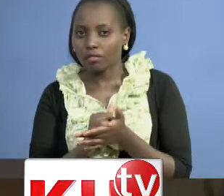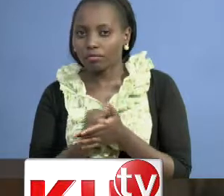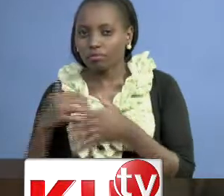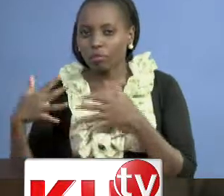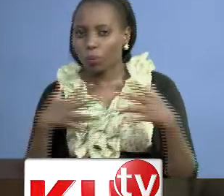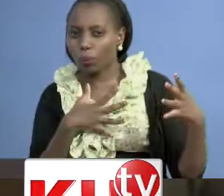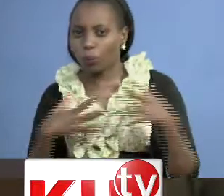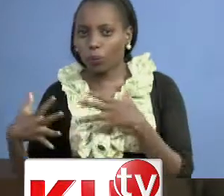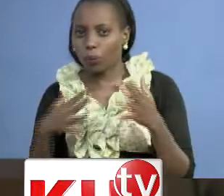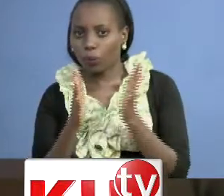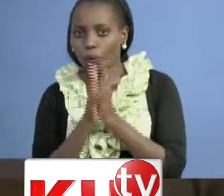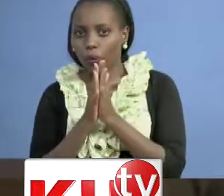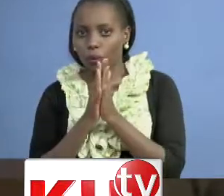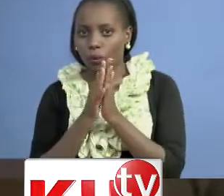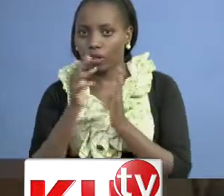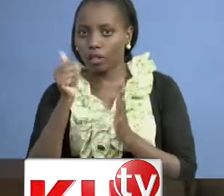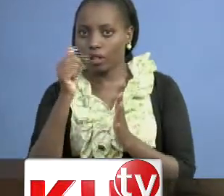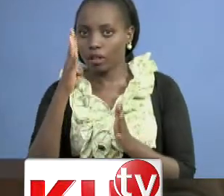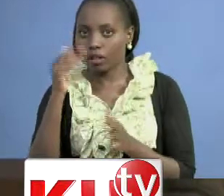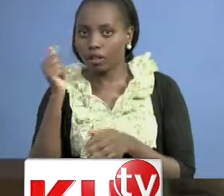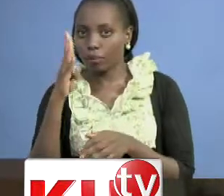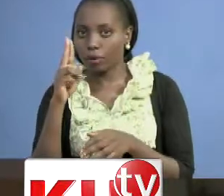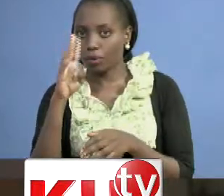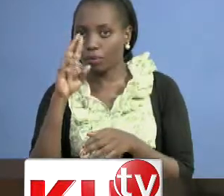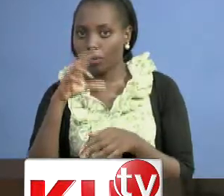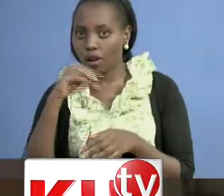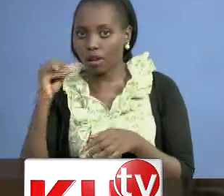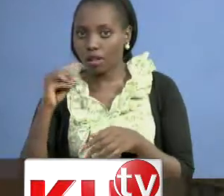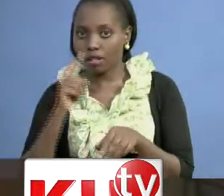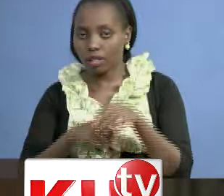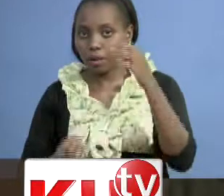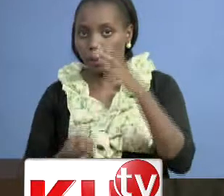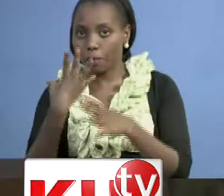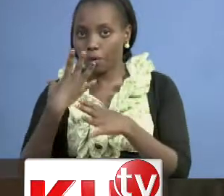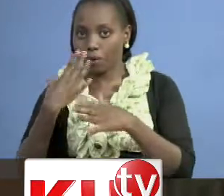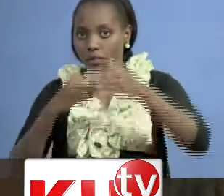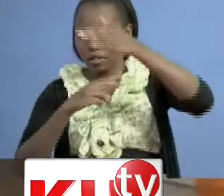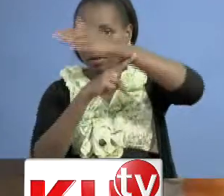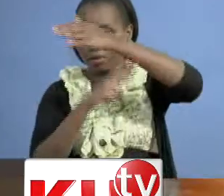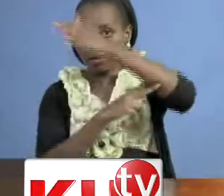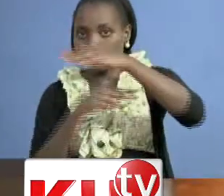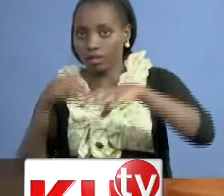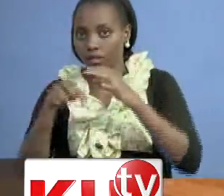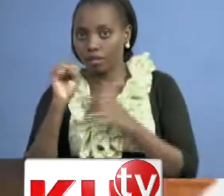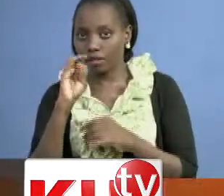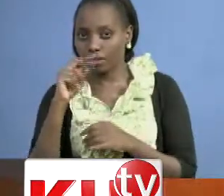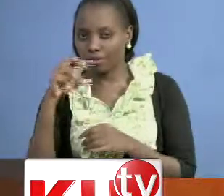masuala ya nje ya Babu na Mwamba na maafisa wengine katika uzinduzi wa daraja la Sigiri juma lililopita.